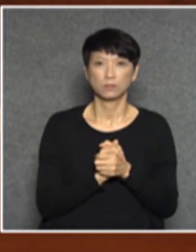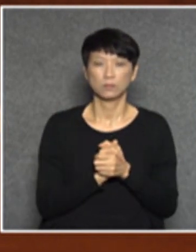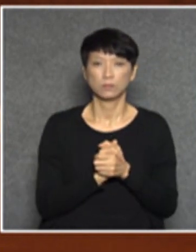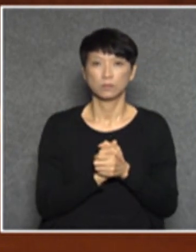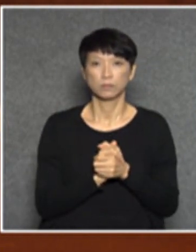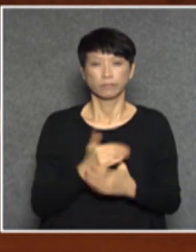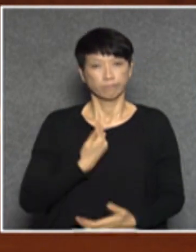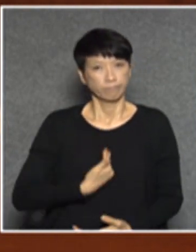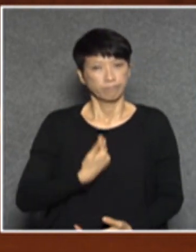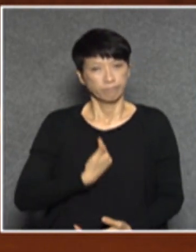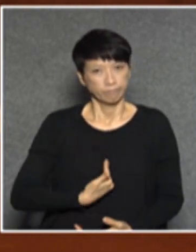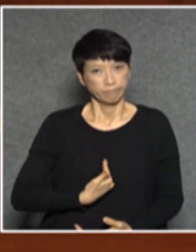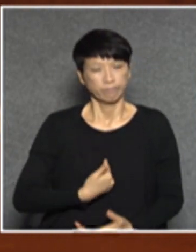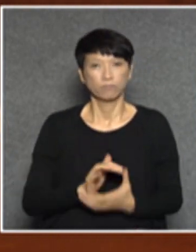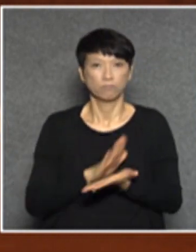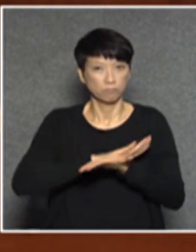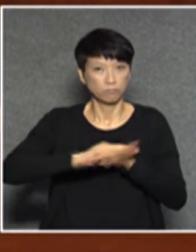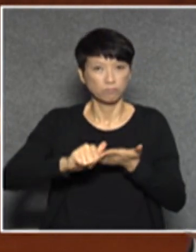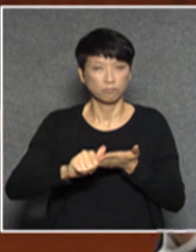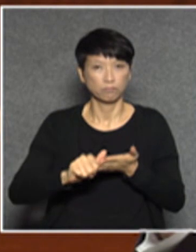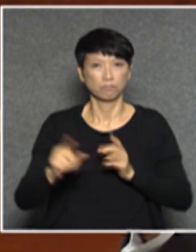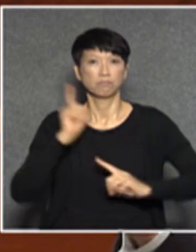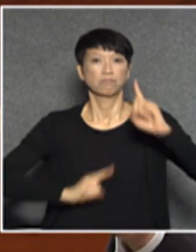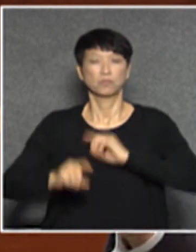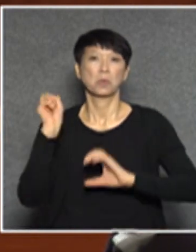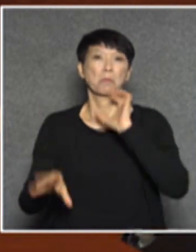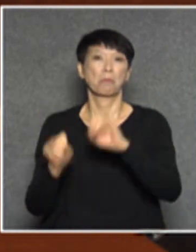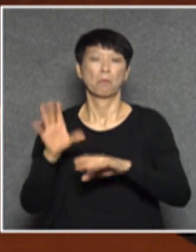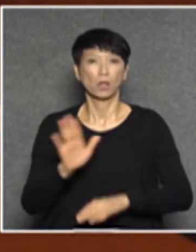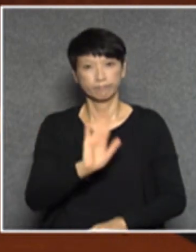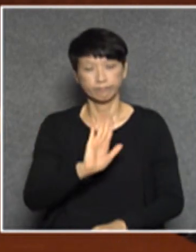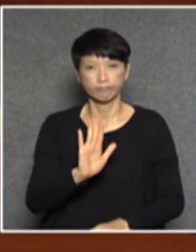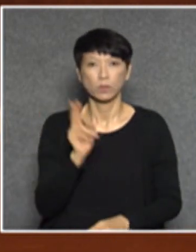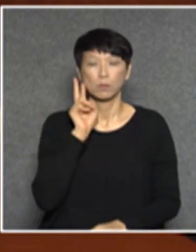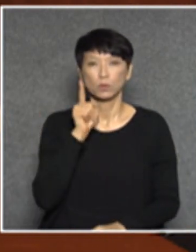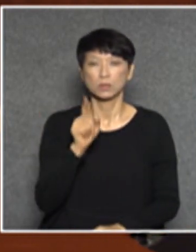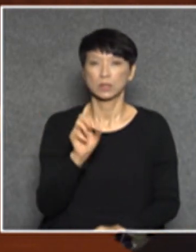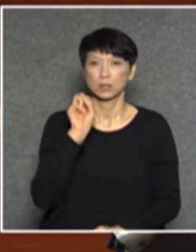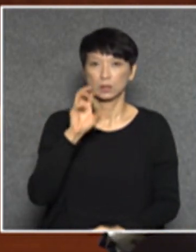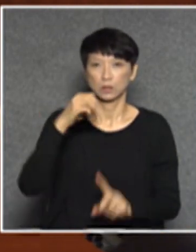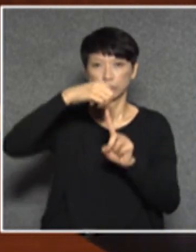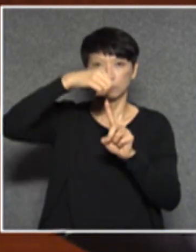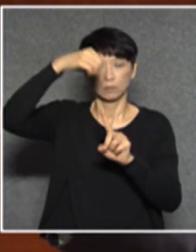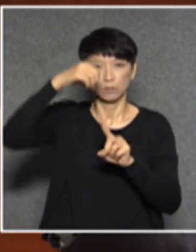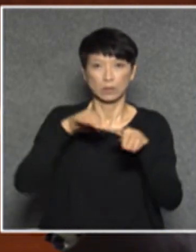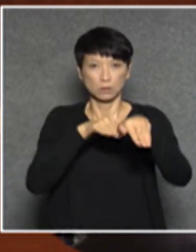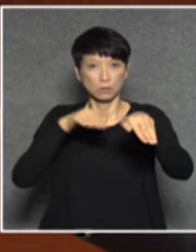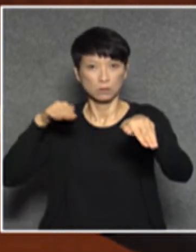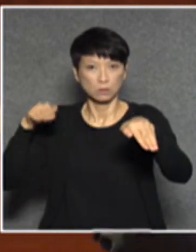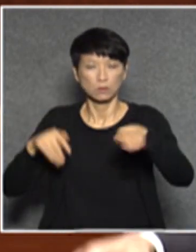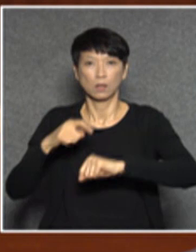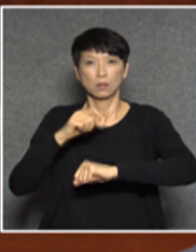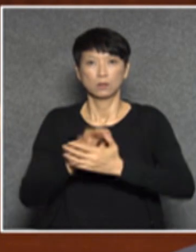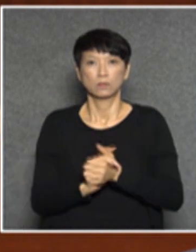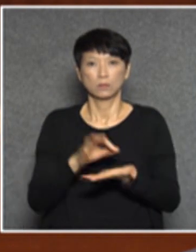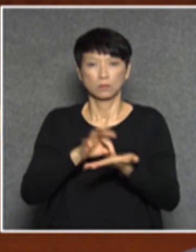心，唔好咧係隨處拋垃圾。有些地方我哋見到咧，譬如尤其喺紅綠燈或者比較塞車嘅位咧，旁邊